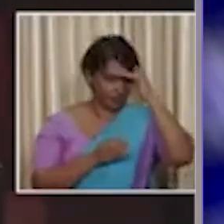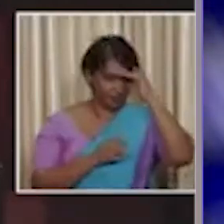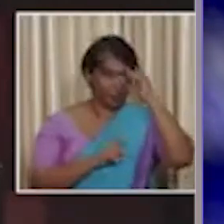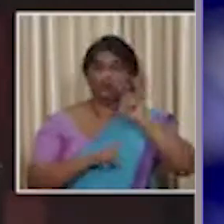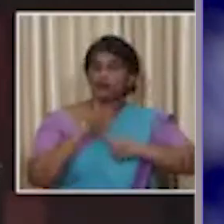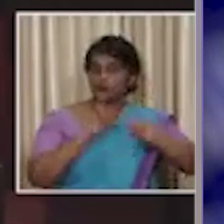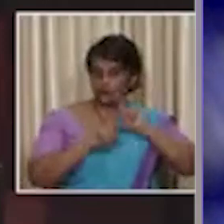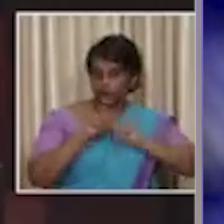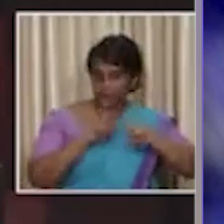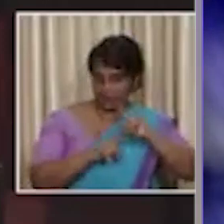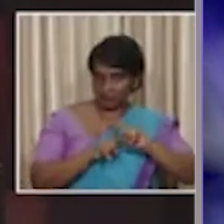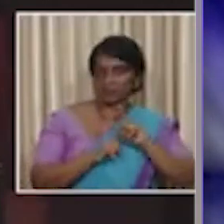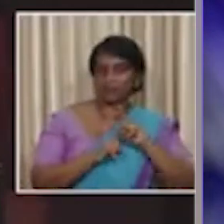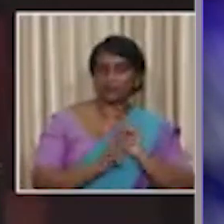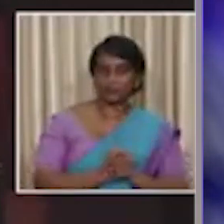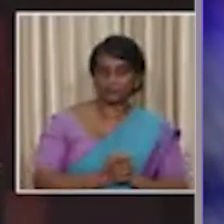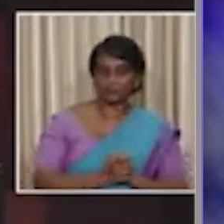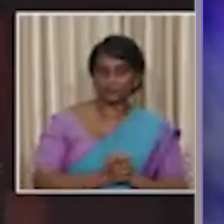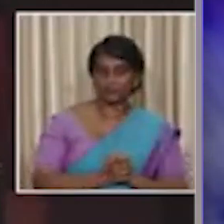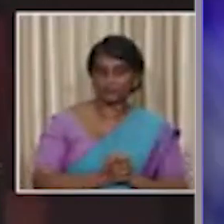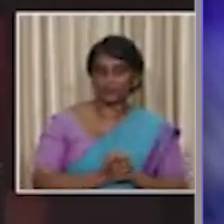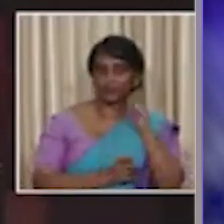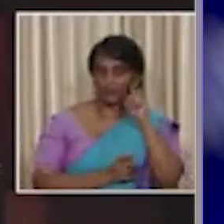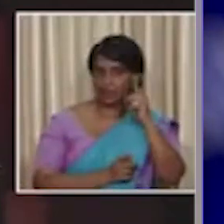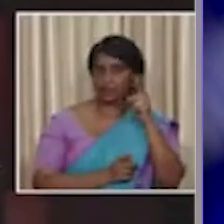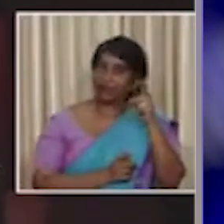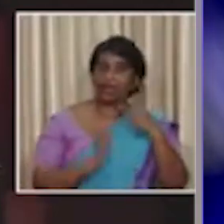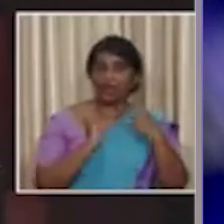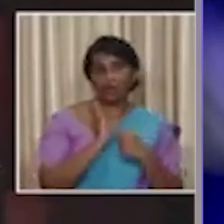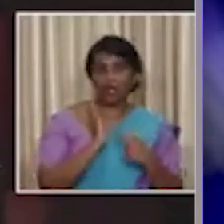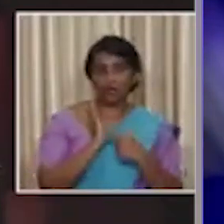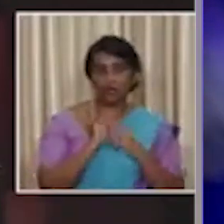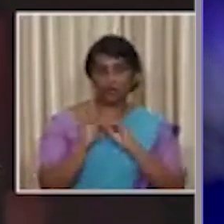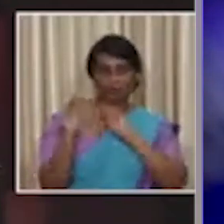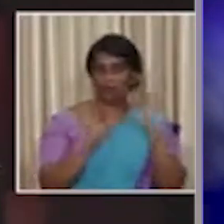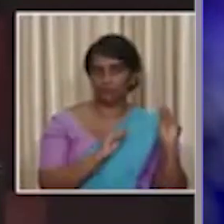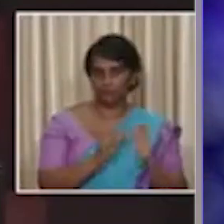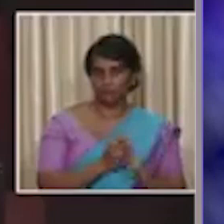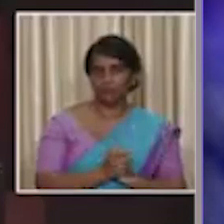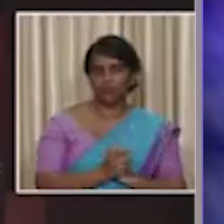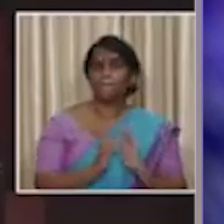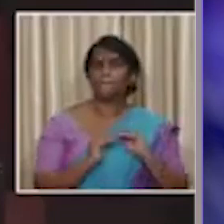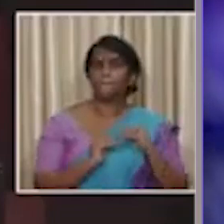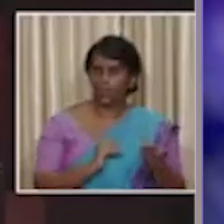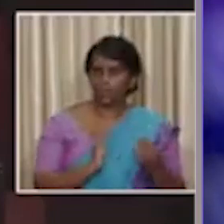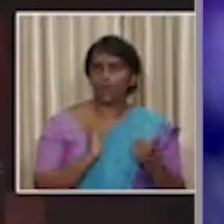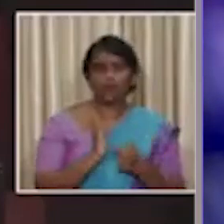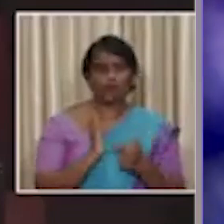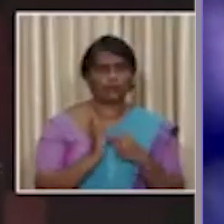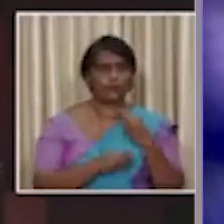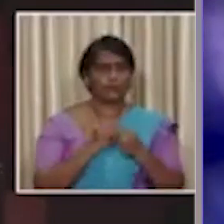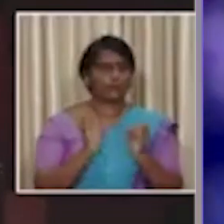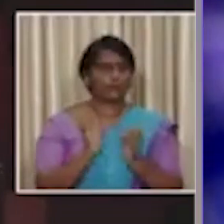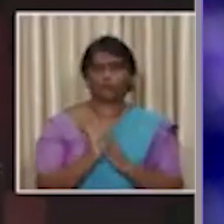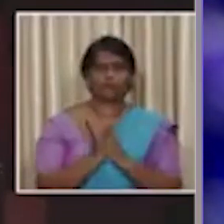நாட்டை வங்குரோத்து நிலைக்கு கொண்டு சென்றவர்களை சட்டத்திற்கு முன்னால் கொண்டு செல்ல வேண்டும் என நாங்கள் தொடர்ந்து தெரிவித்து வந்தோம். என்றாலும்